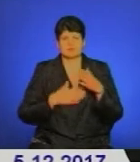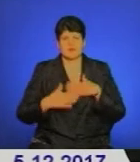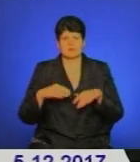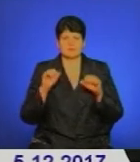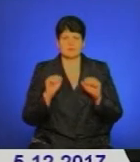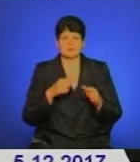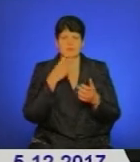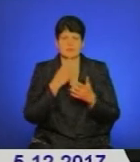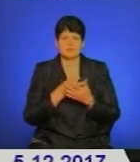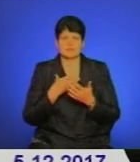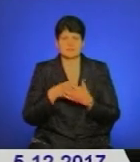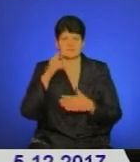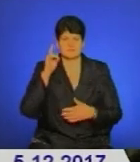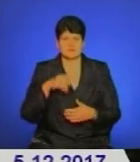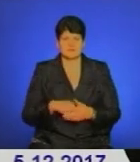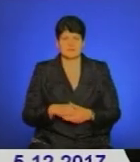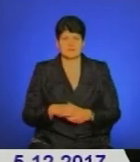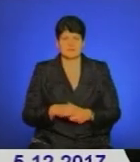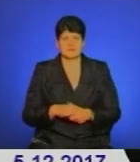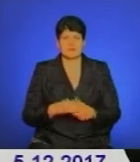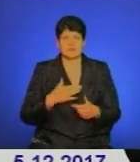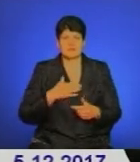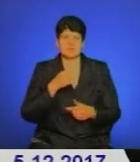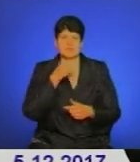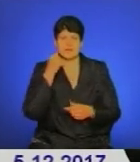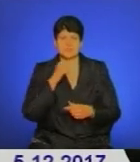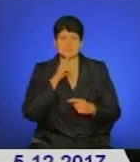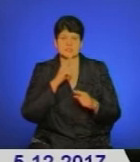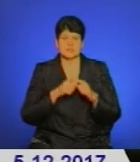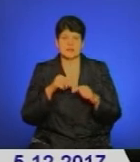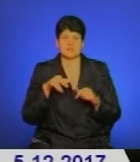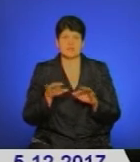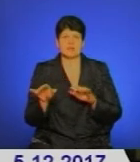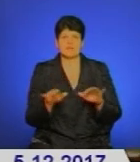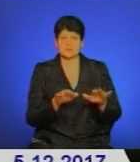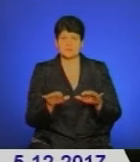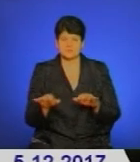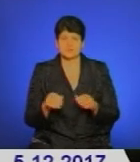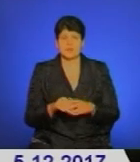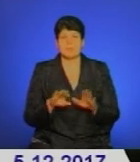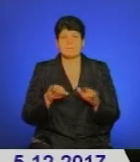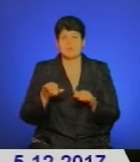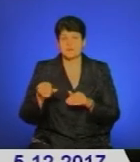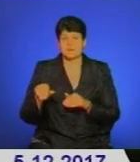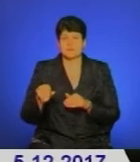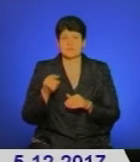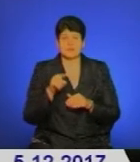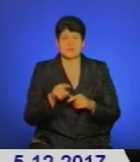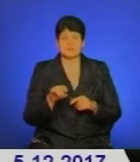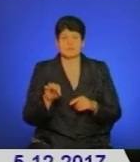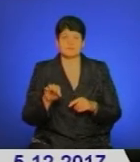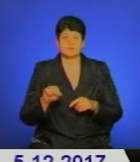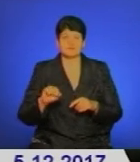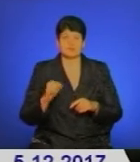можливості продемонструвати свої вміння. У мене старша сестра пішла раніше на фортепіано. Потім її подружка пішла